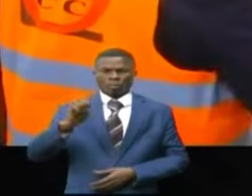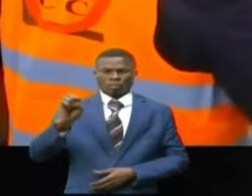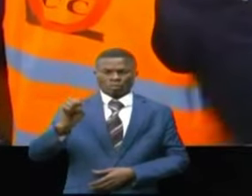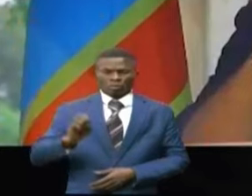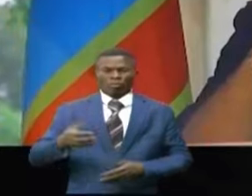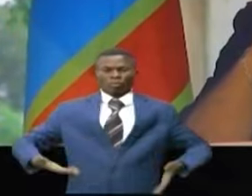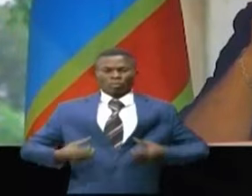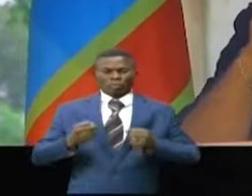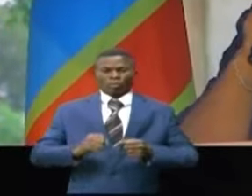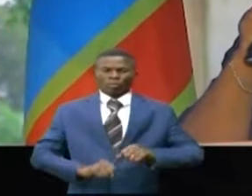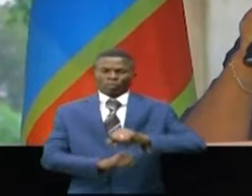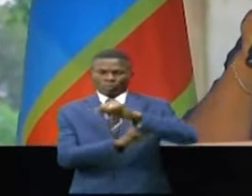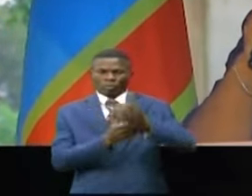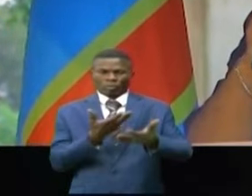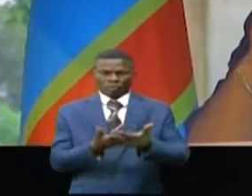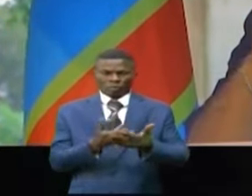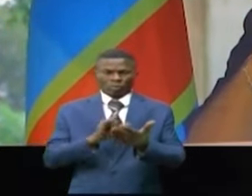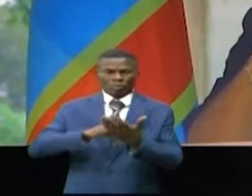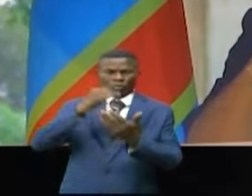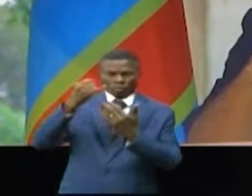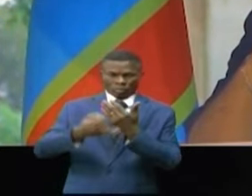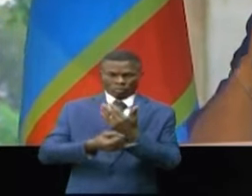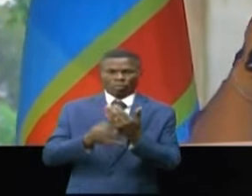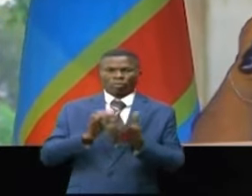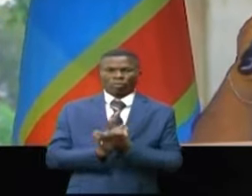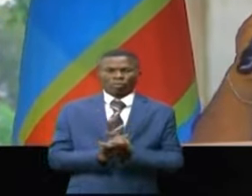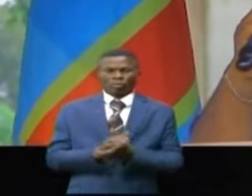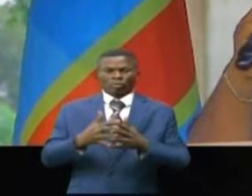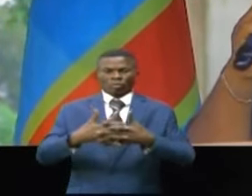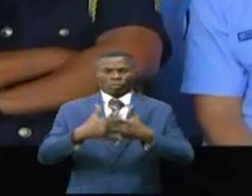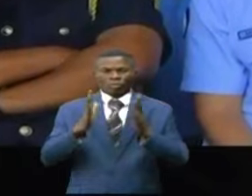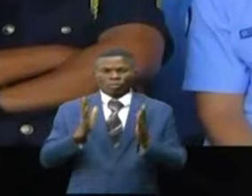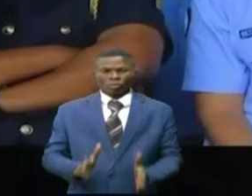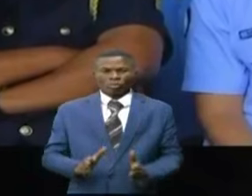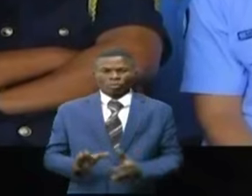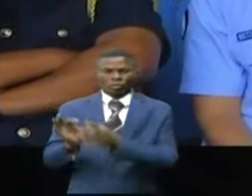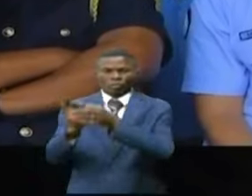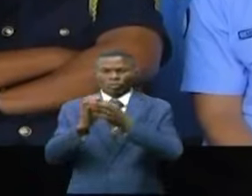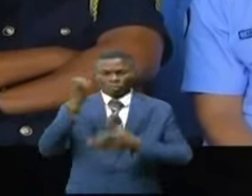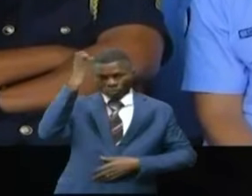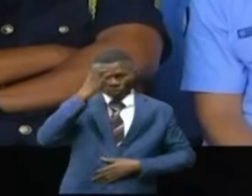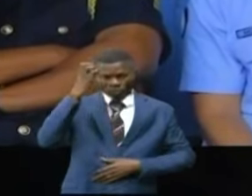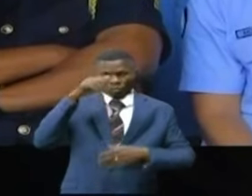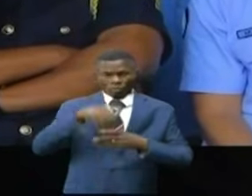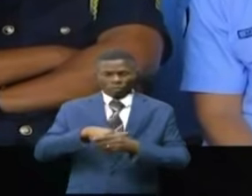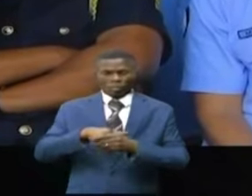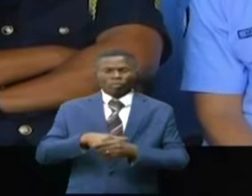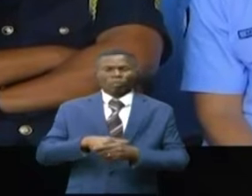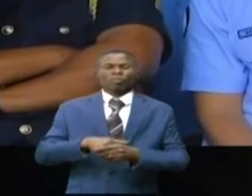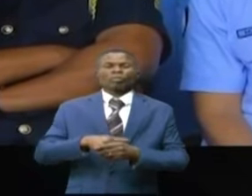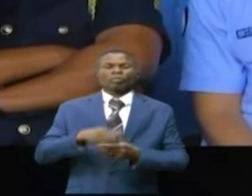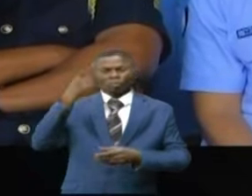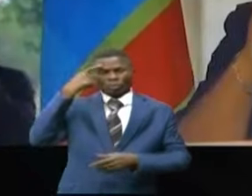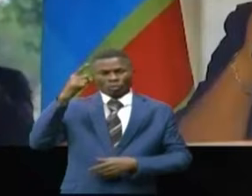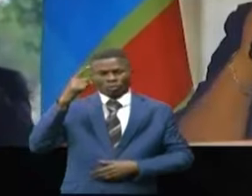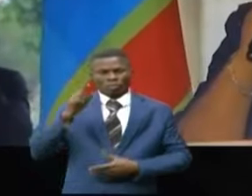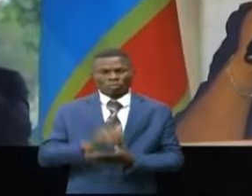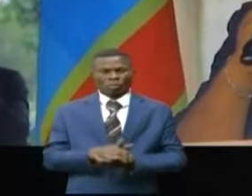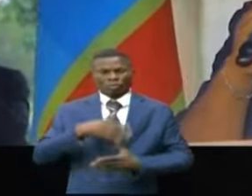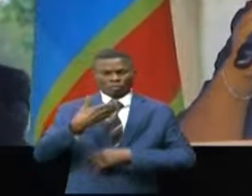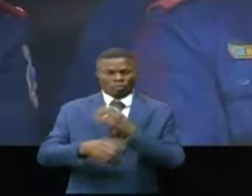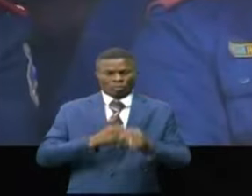partenaire. Nos remerciements vont également à nos partenaires de l'Union européenne à travers le pape Poutoua pour les